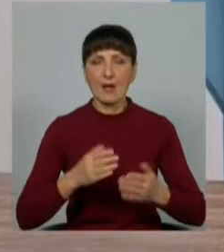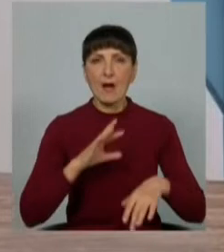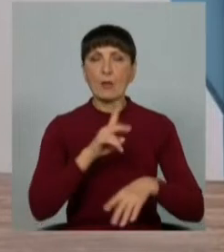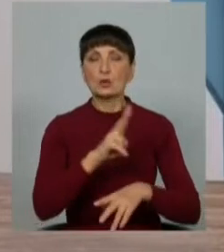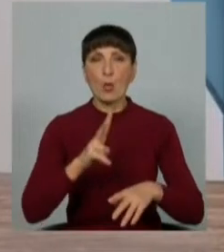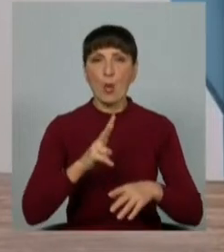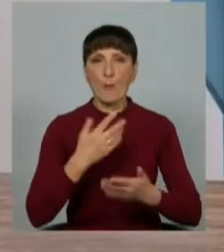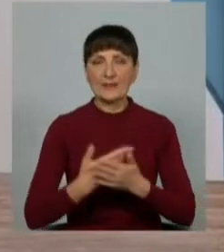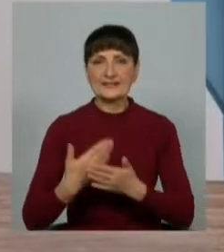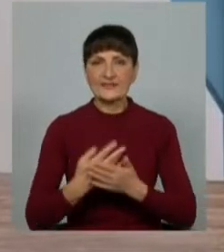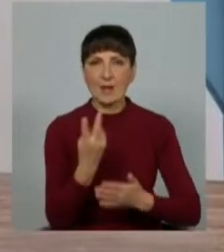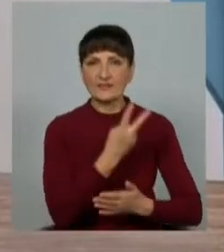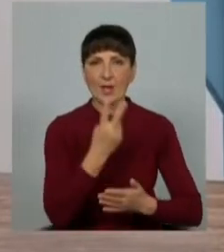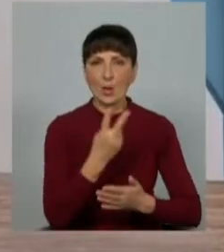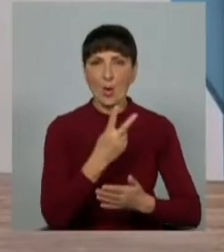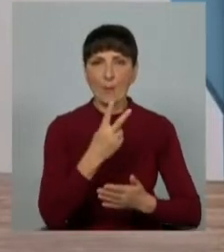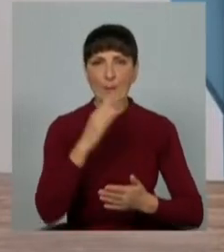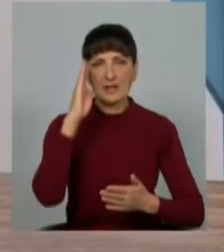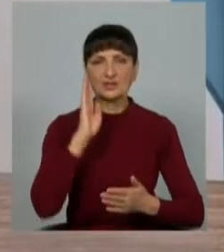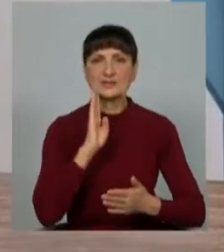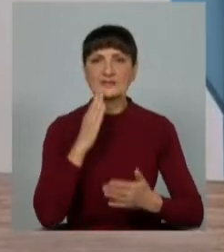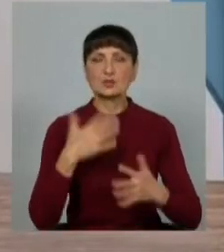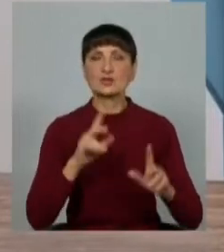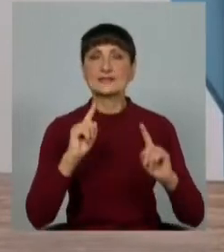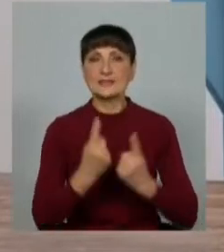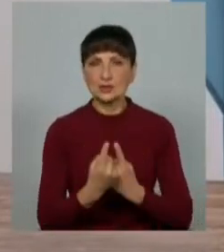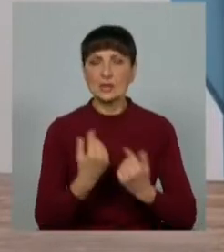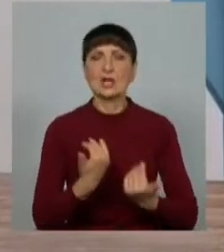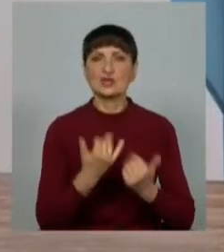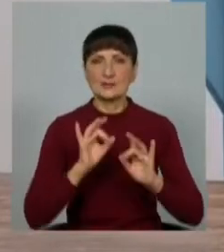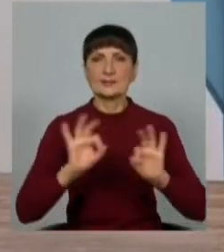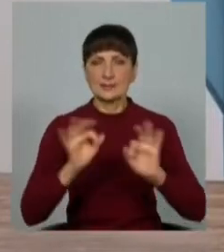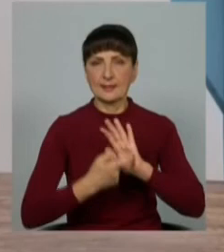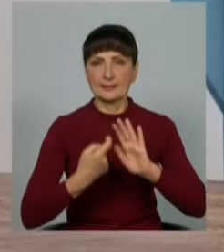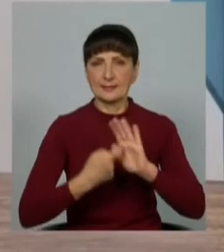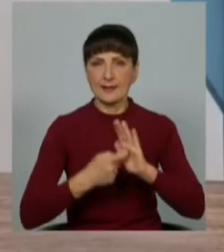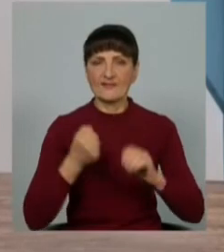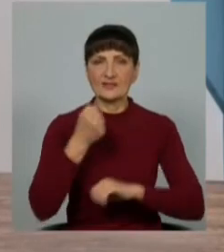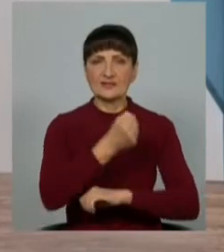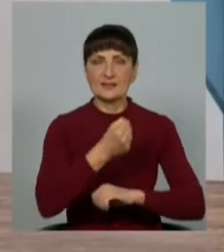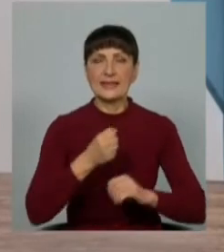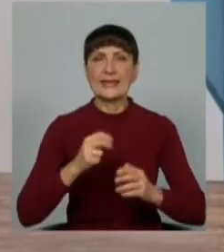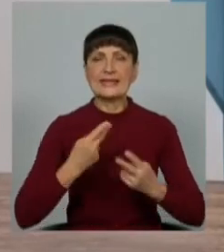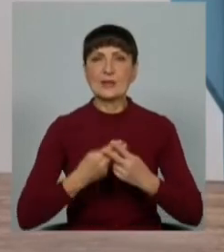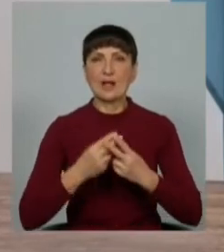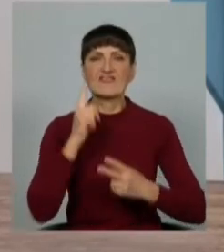лица задержаны в данный момент. Дают признательные показания, водворены в изолятор временного содержания.